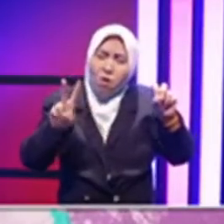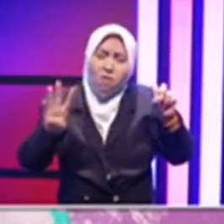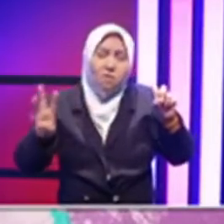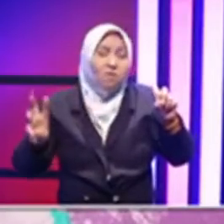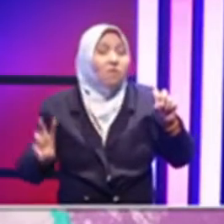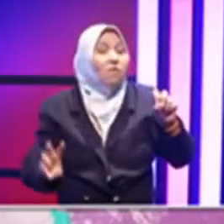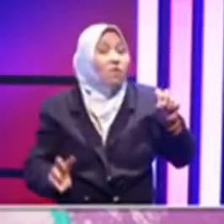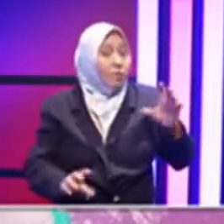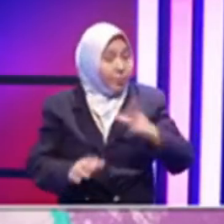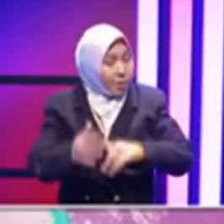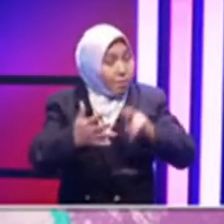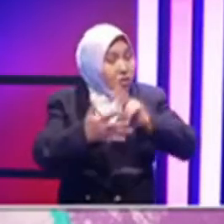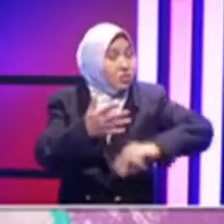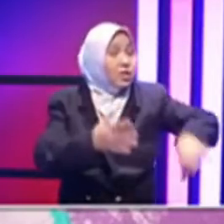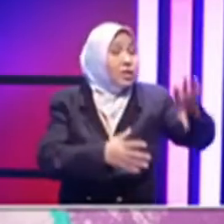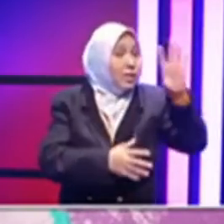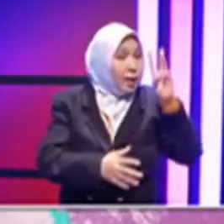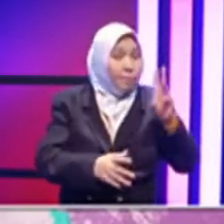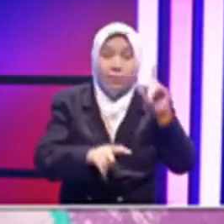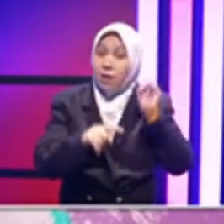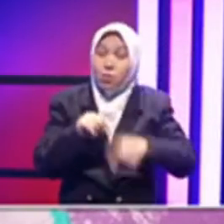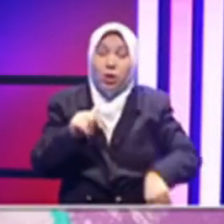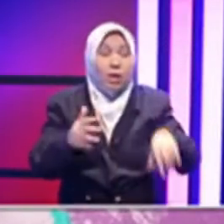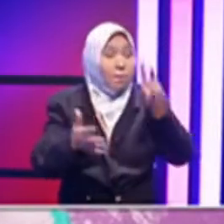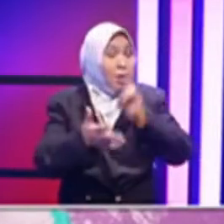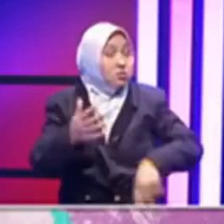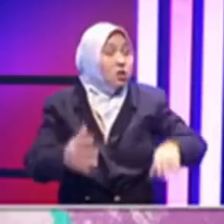Qaf dibaca 6. Tidak boleh baca